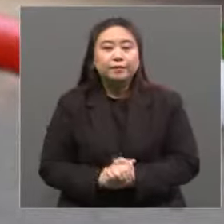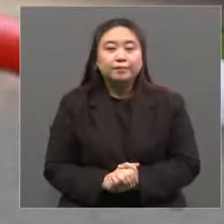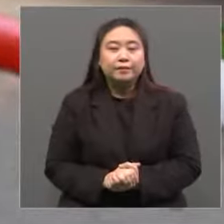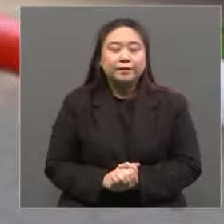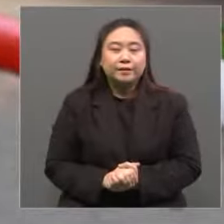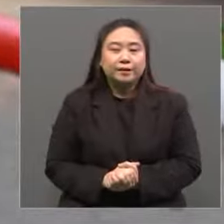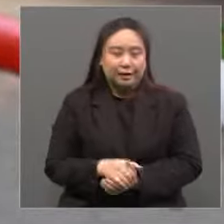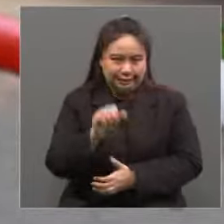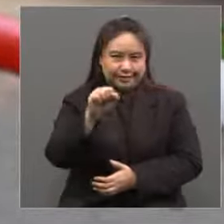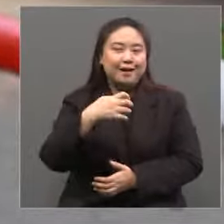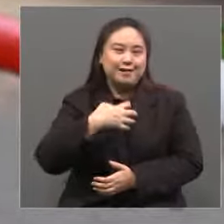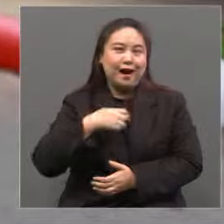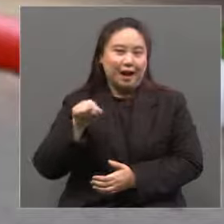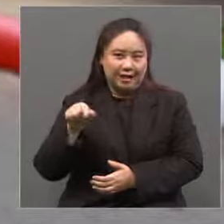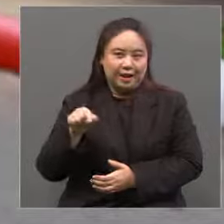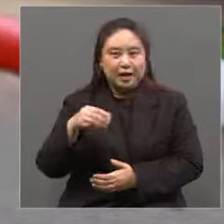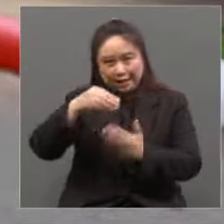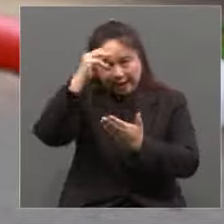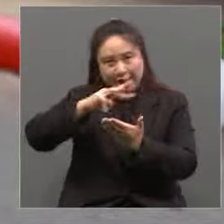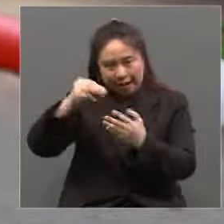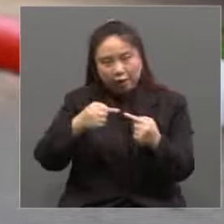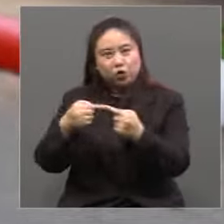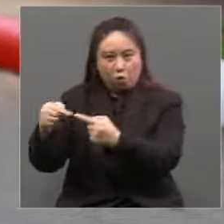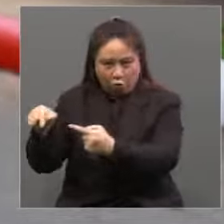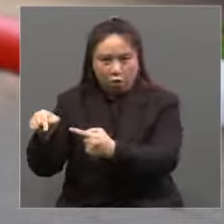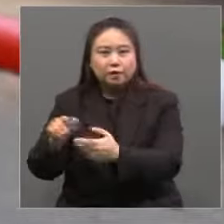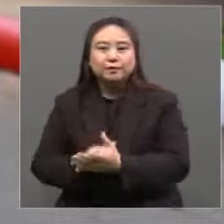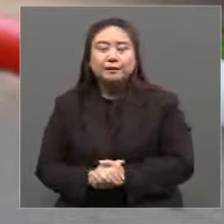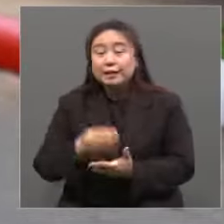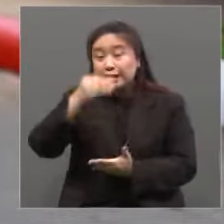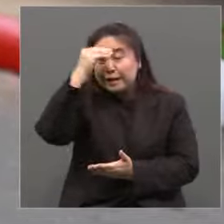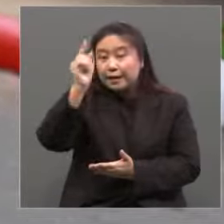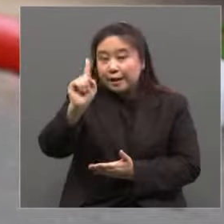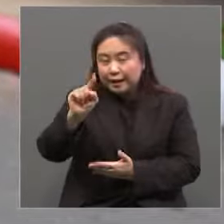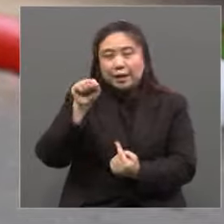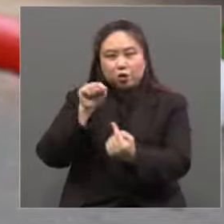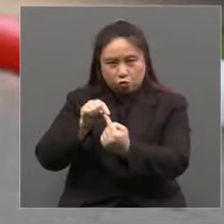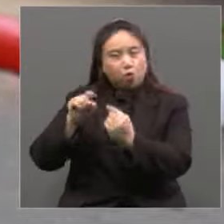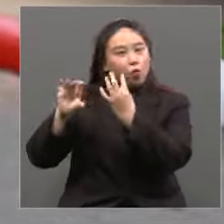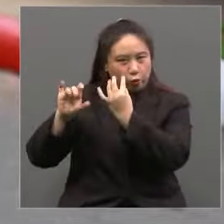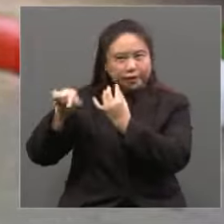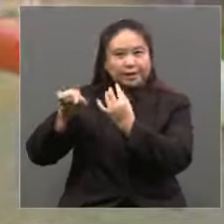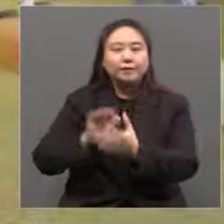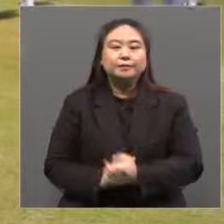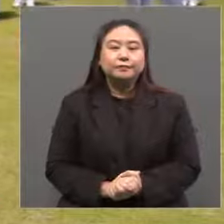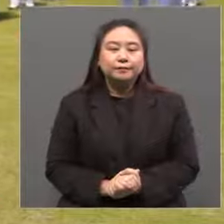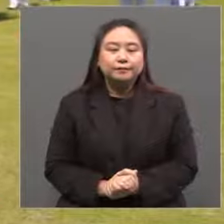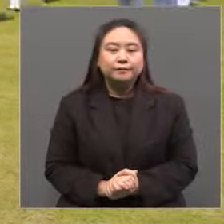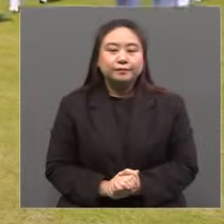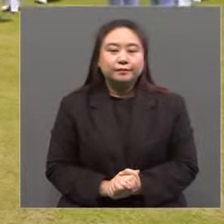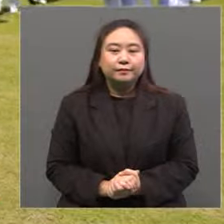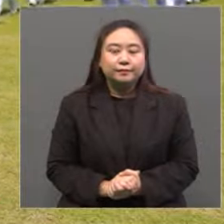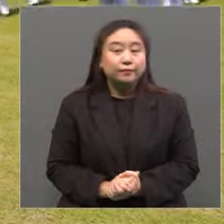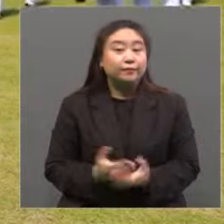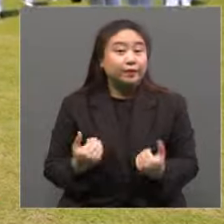ะหนูใช่ค่ะหนูอยากนำส่วนนี้ไปต่อยอดในอนาคต ไปเรียนด้านไหนคะ ด้านดนตรีนี่แหละค่ะ นอกจ